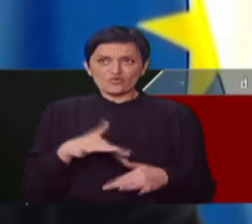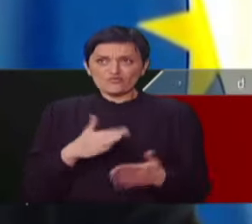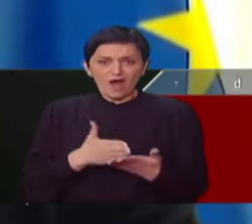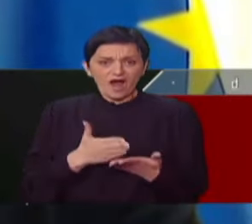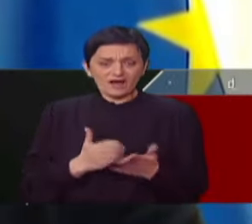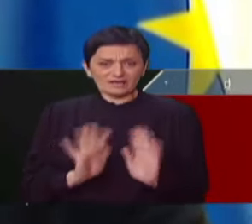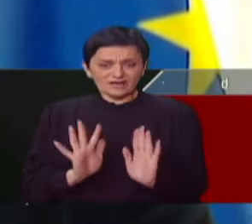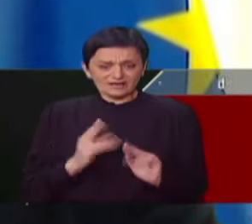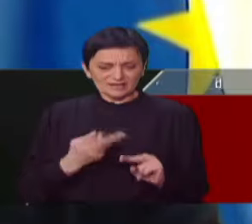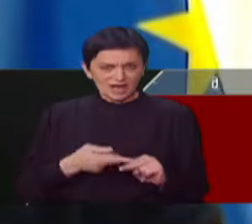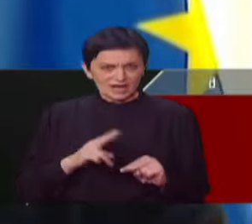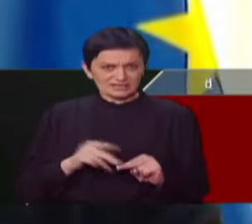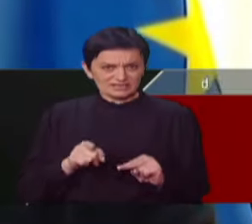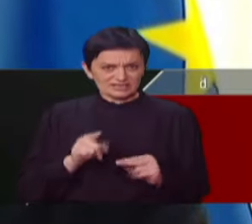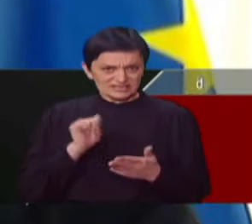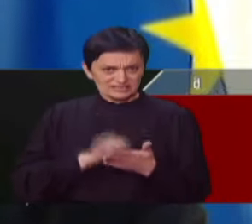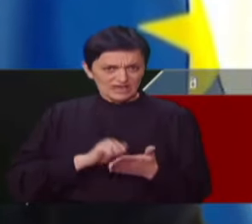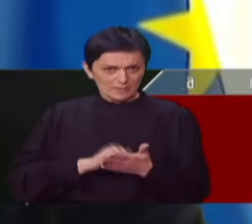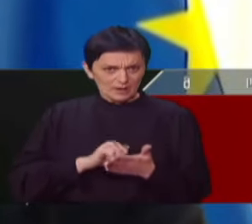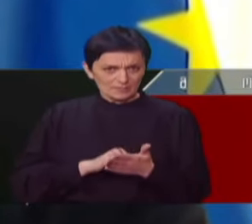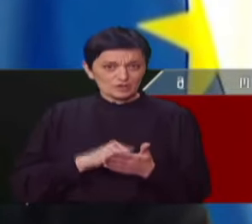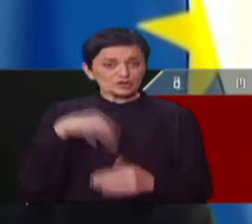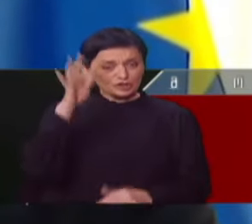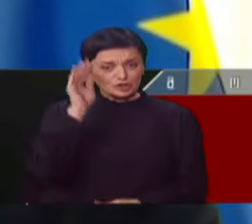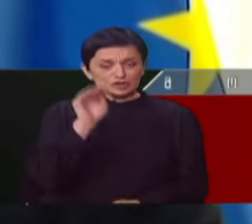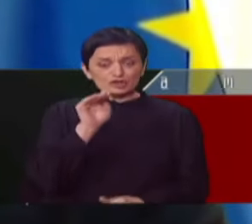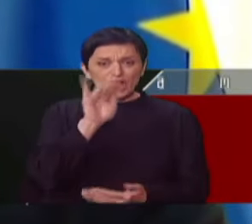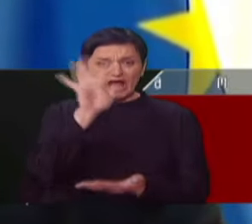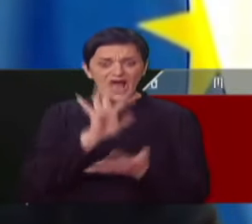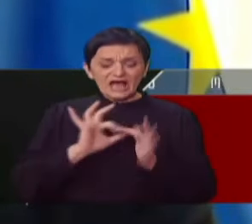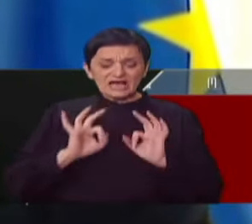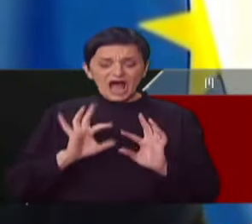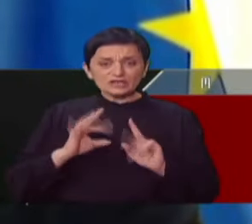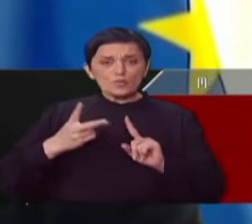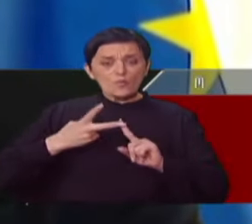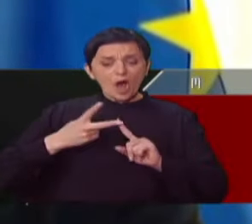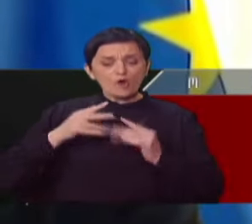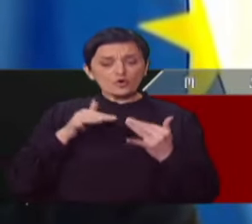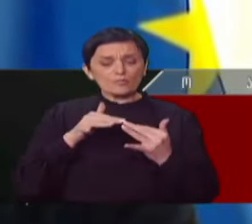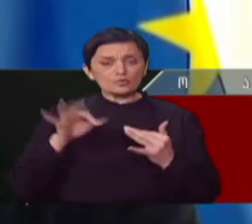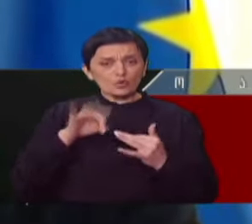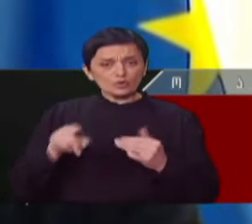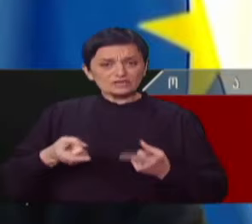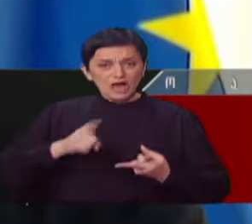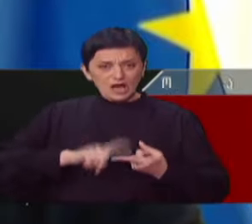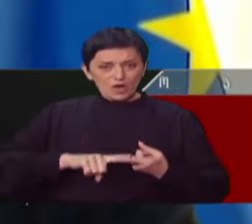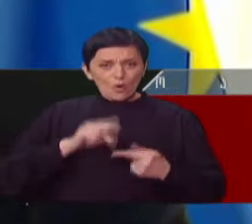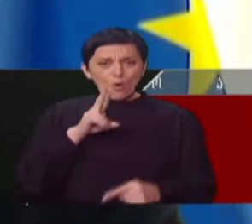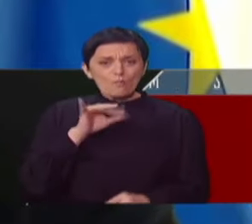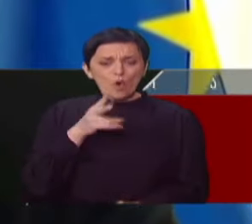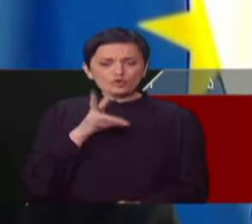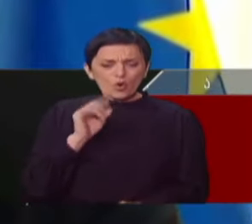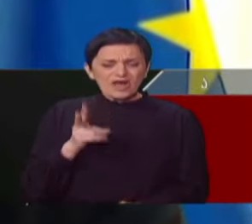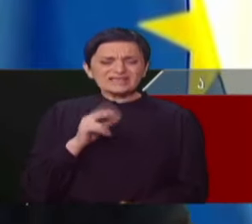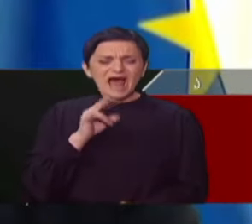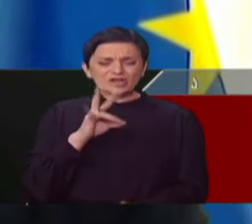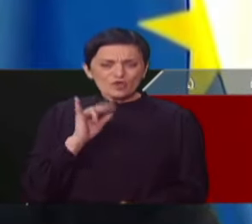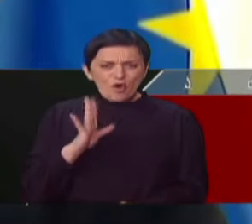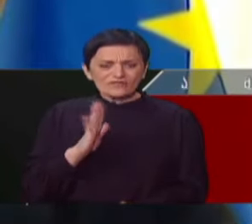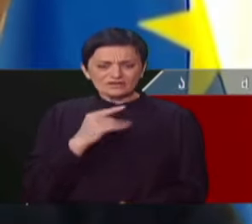укве эс сабаби, хо, шагахсенебт ганцхадебебс меоре пронтан дакавширебит, хо, подолиакистани ловиста